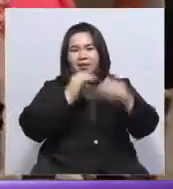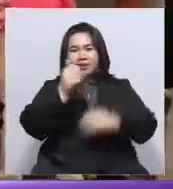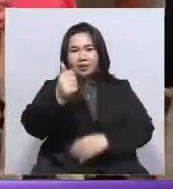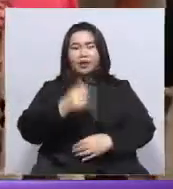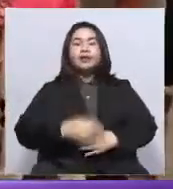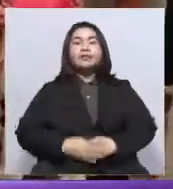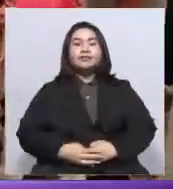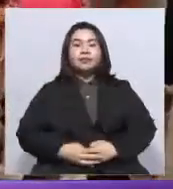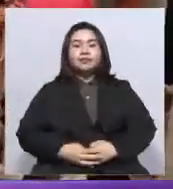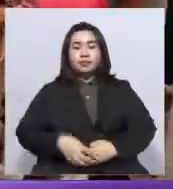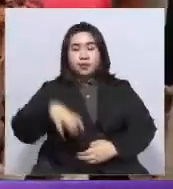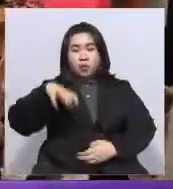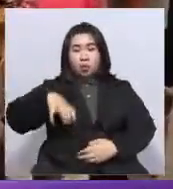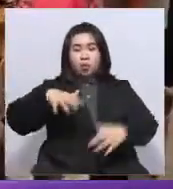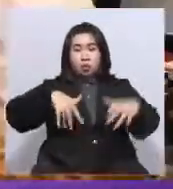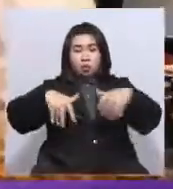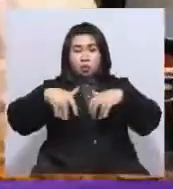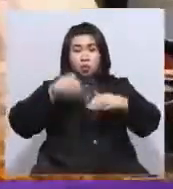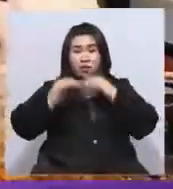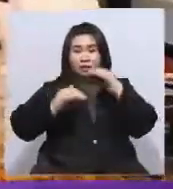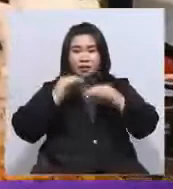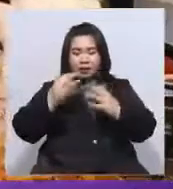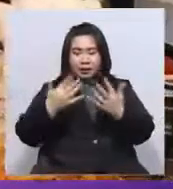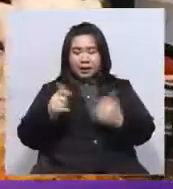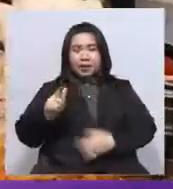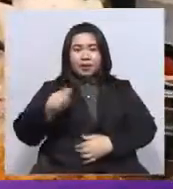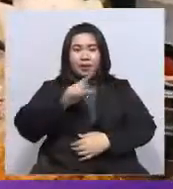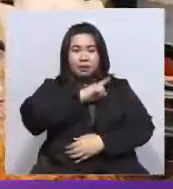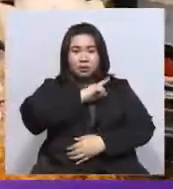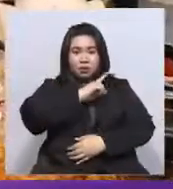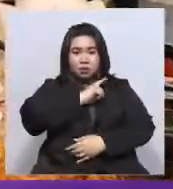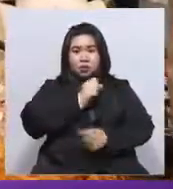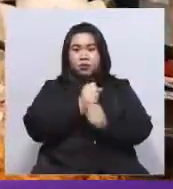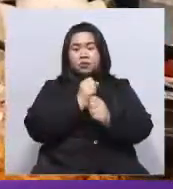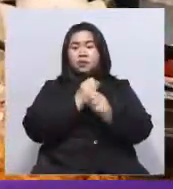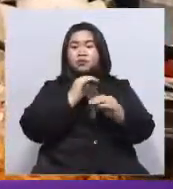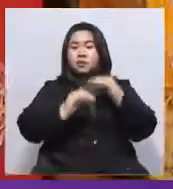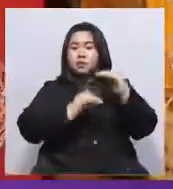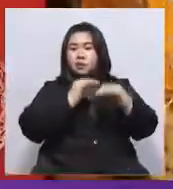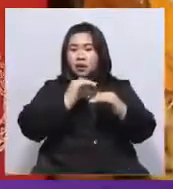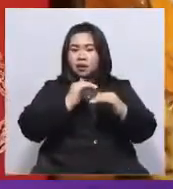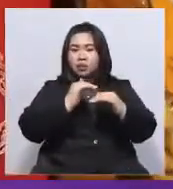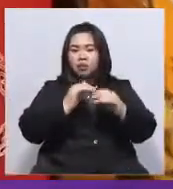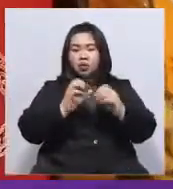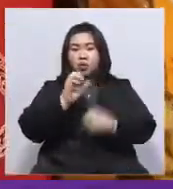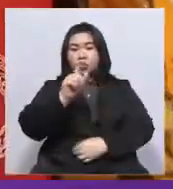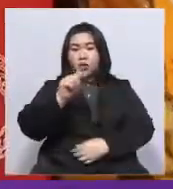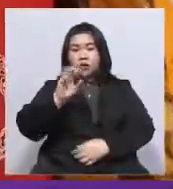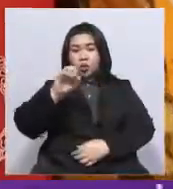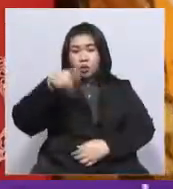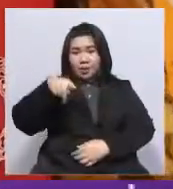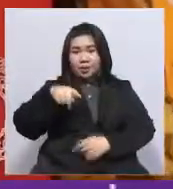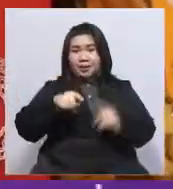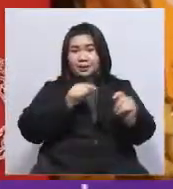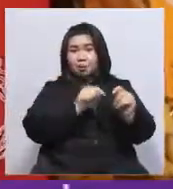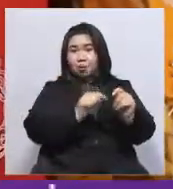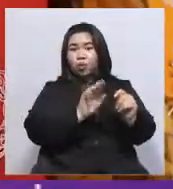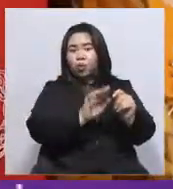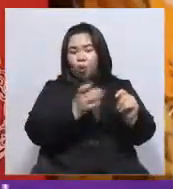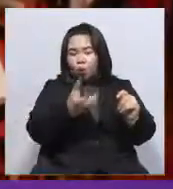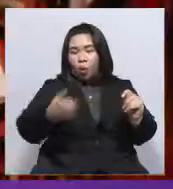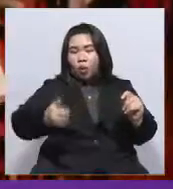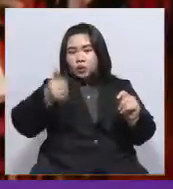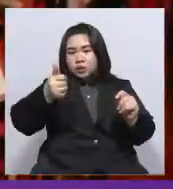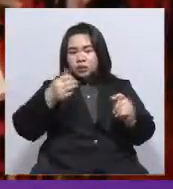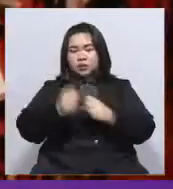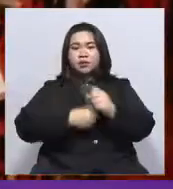กรมการพัฒนาชุมชนในฐานะหน่วยงานหลักที่ขับเคลื่อนการดำเนินงานโครงการ1ตำบล1ผลิตภัณฑ์โดยการจัดงาน OTOP ภูมิ